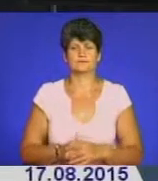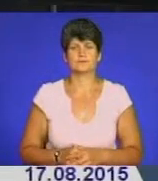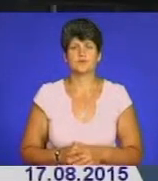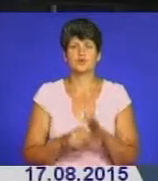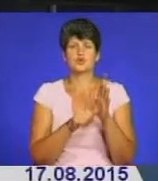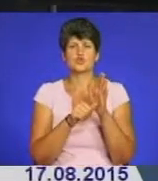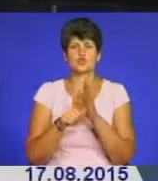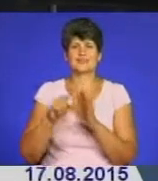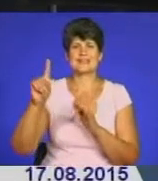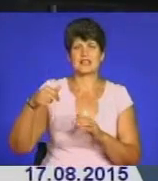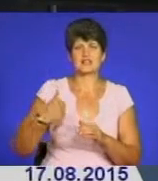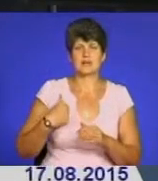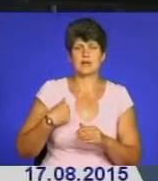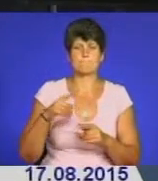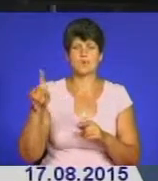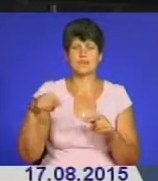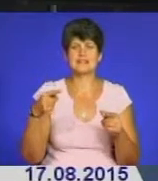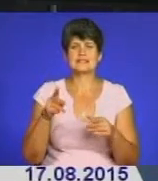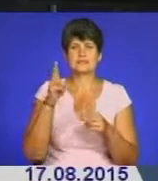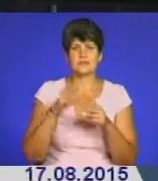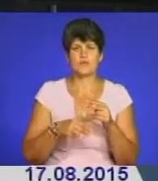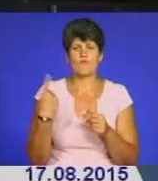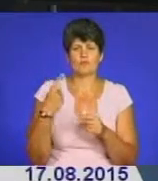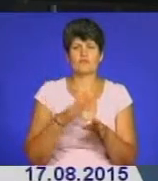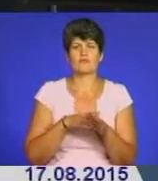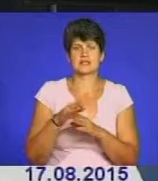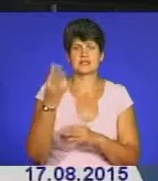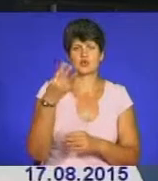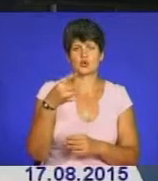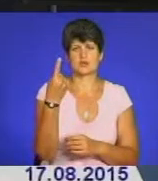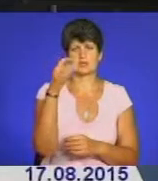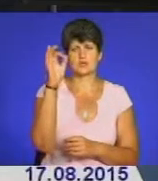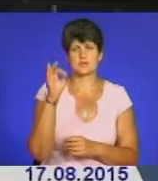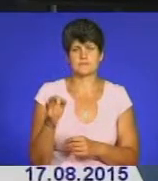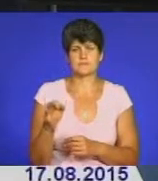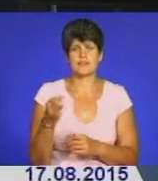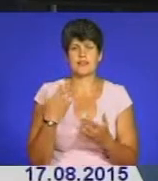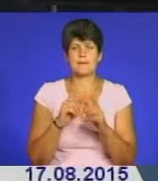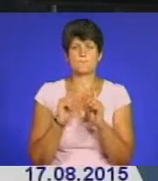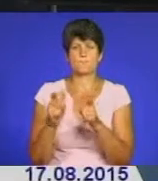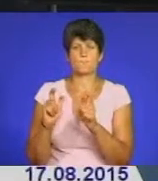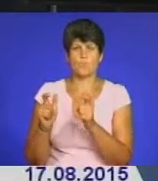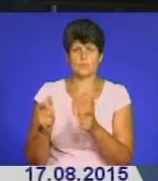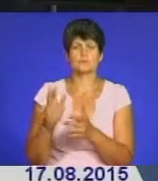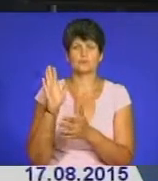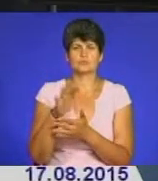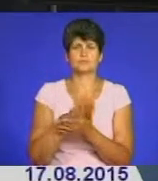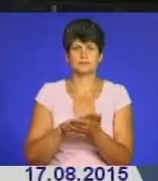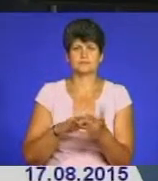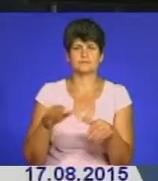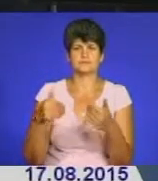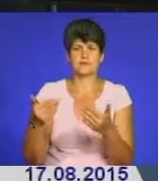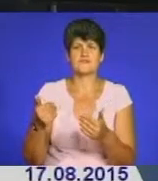Шоста хвиля мобілізації завершується. В області її виконали лише на 41%. Однак повістки чоловікам приходитимуть і надалі.